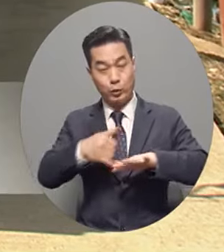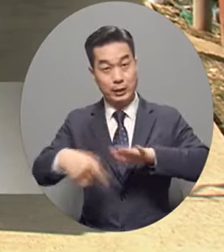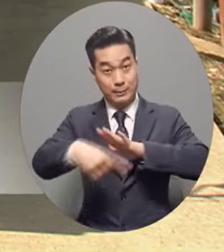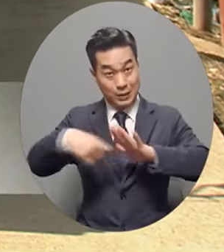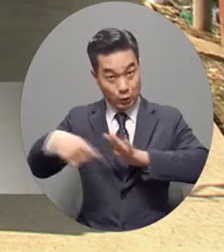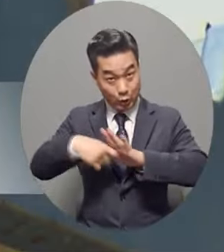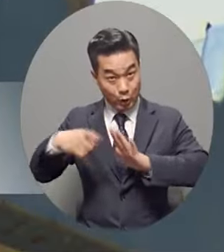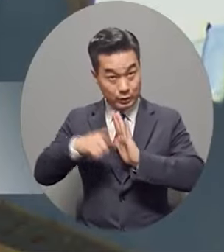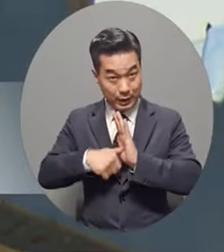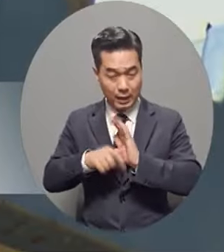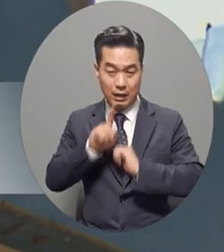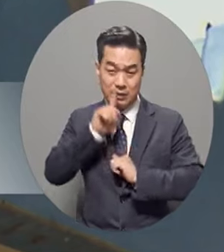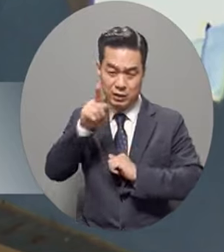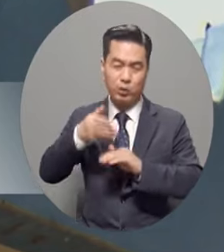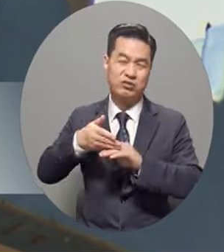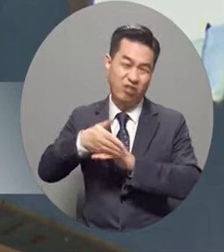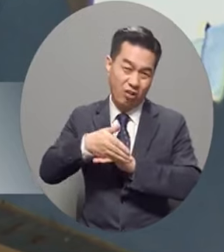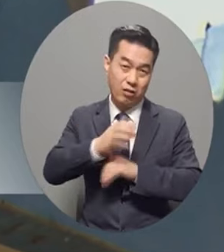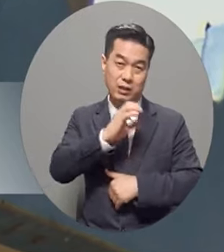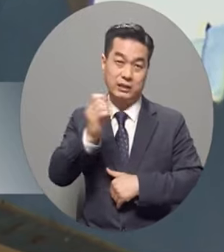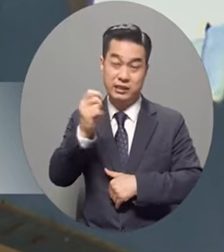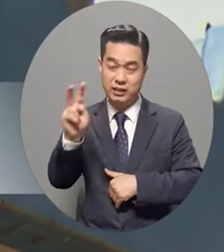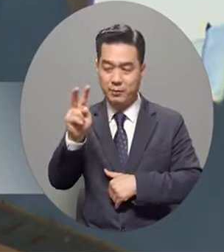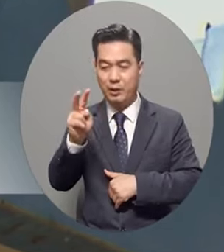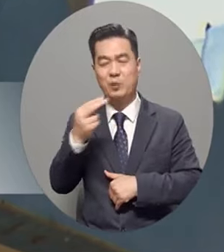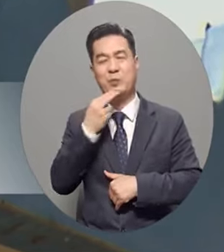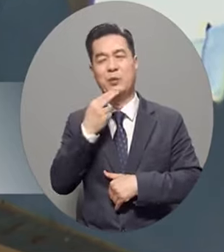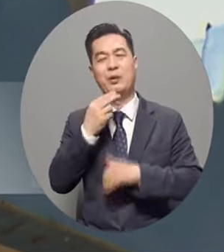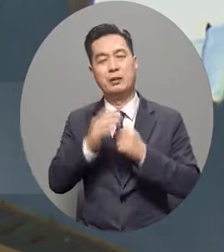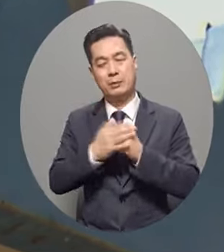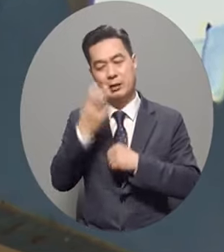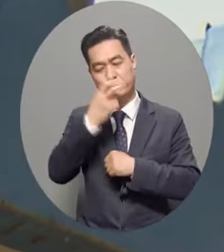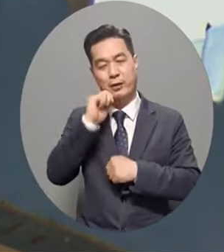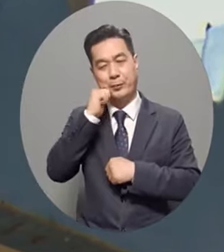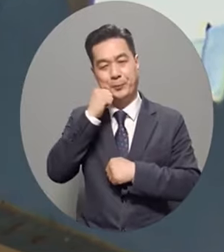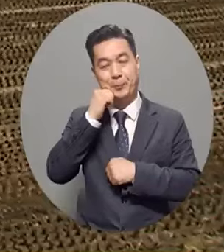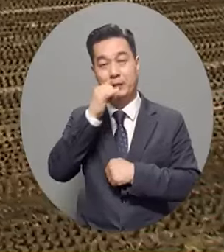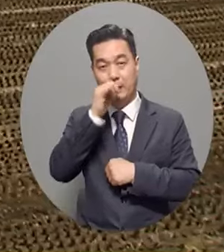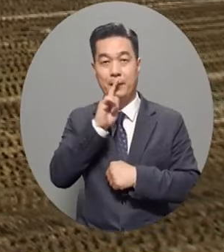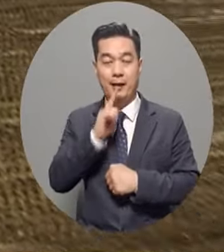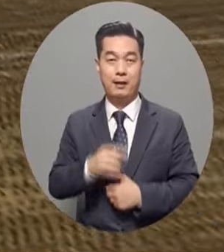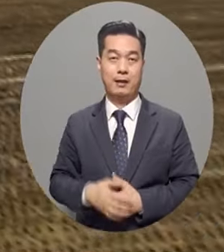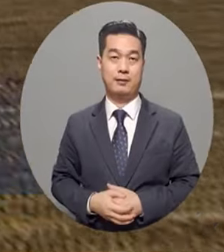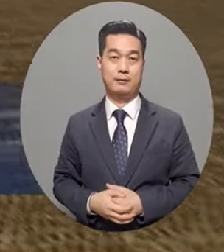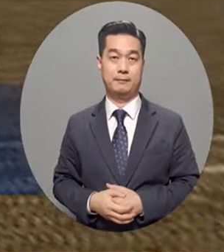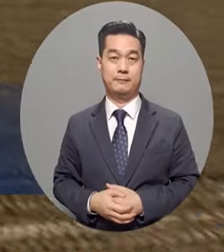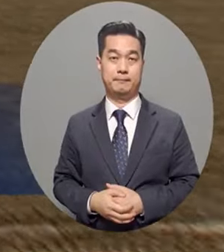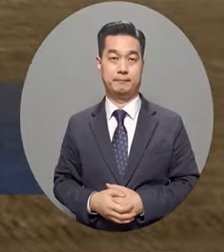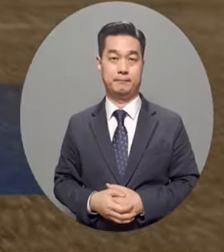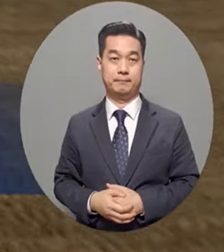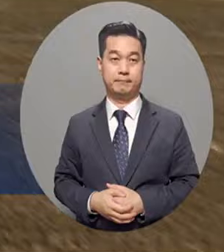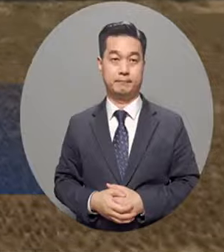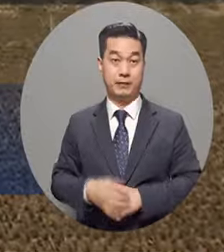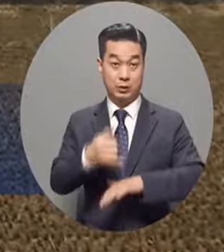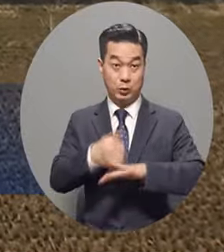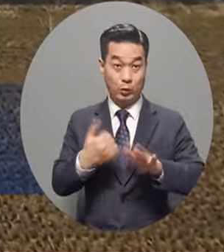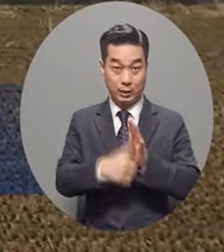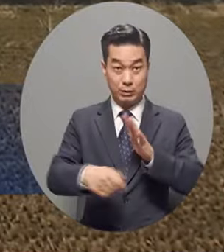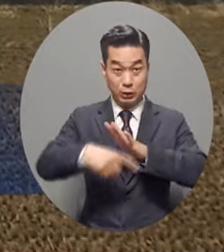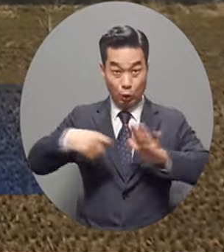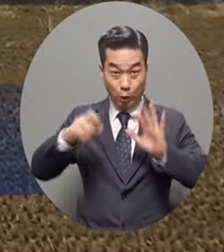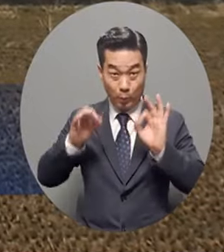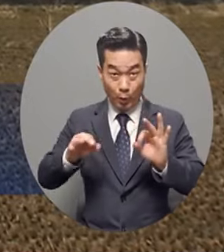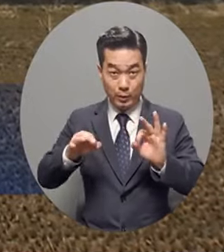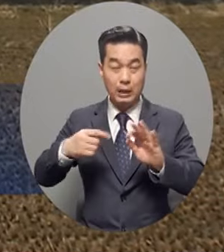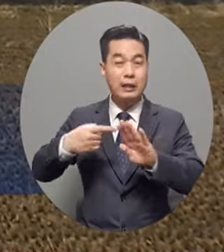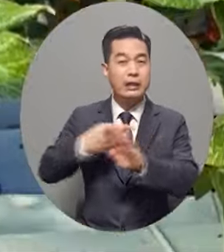경우 신고가 늦거나 CCTV가 드물어 수사에 어려움이 있다고 말합니다. 농작물 절도 같은 게 보통